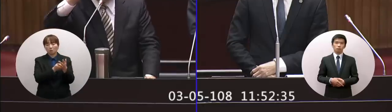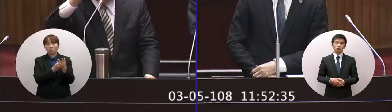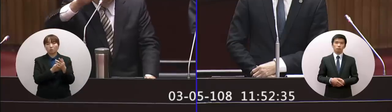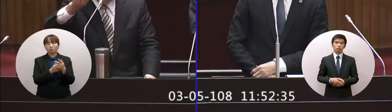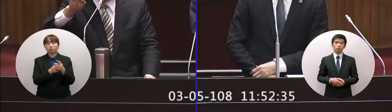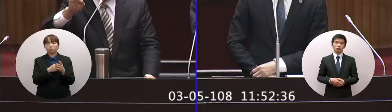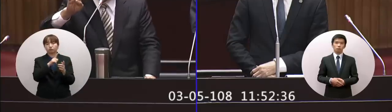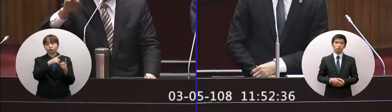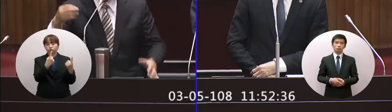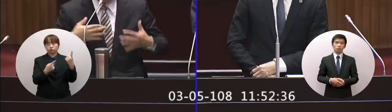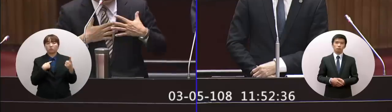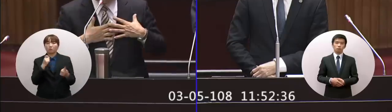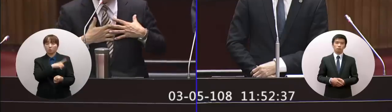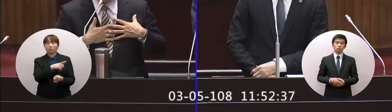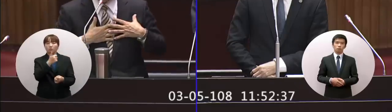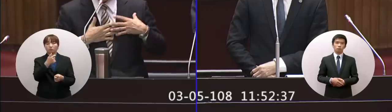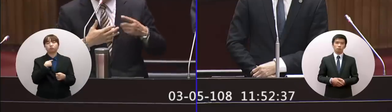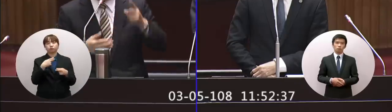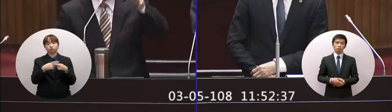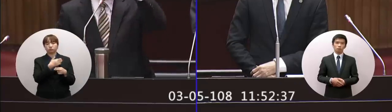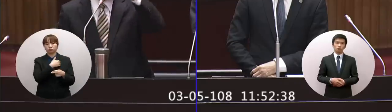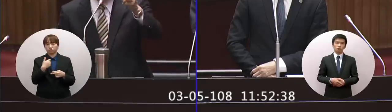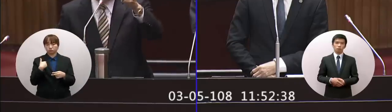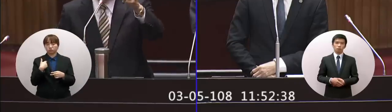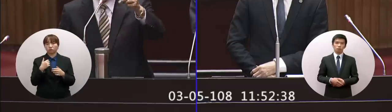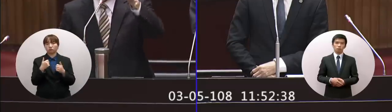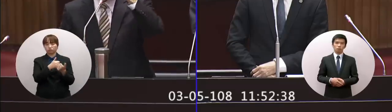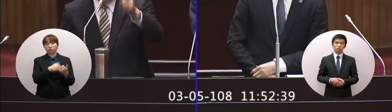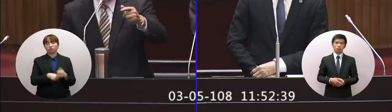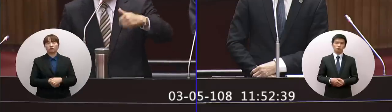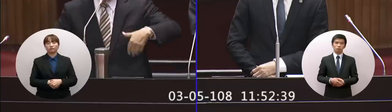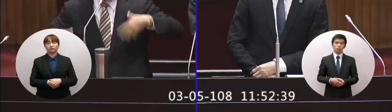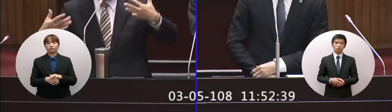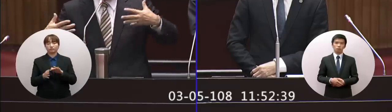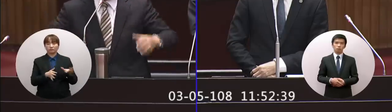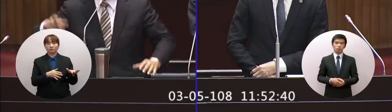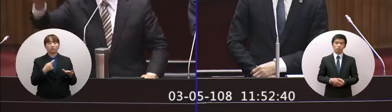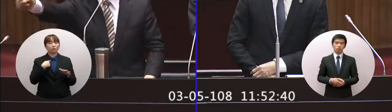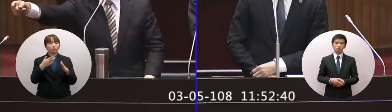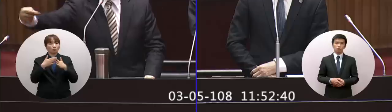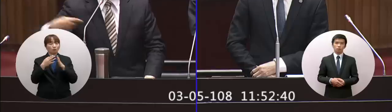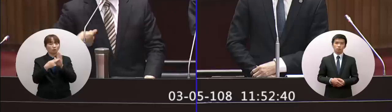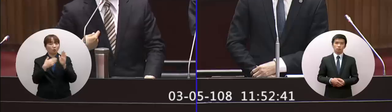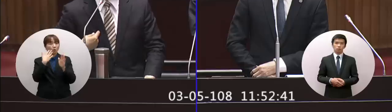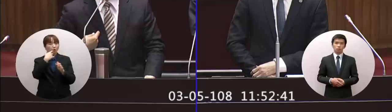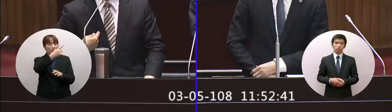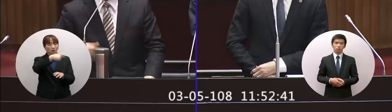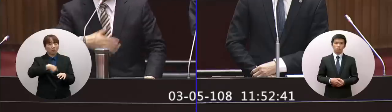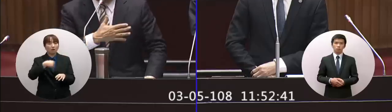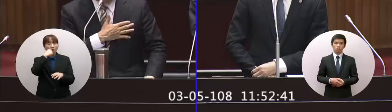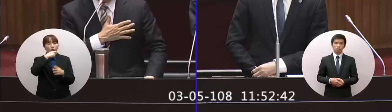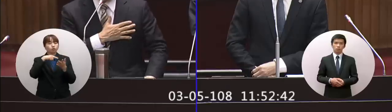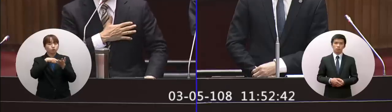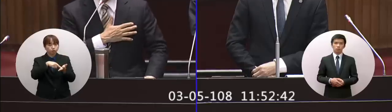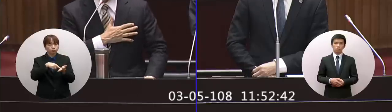迄较有力量啦。咱相信安尼。不过，咱嘛要表示讲，你来啊，甲我申请，表示我有政